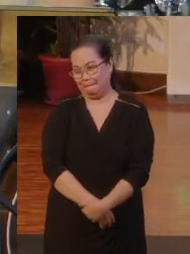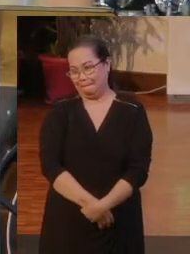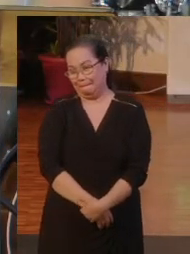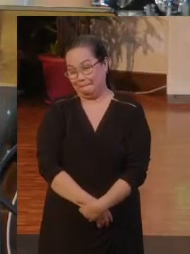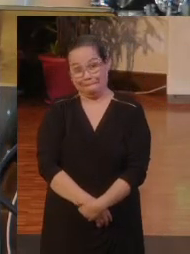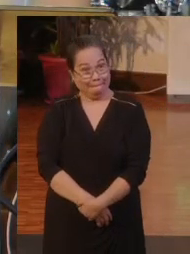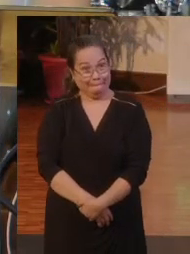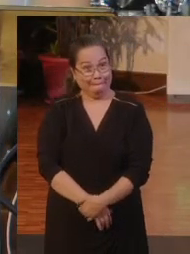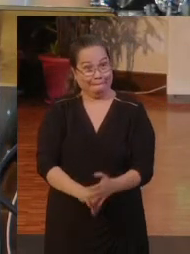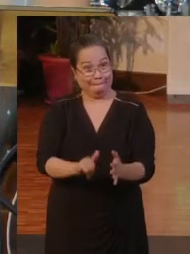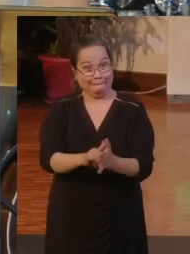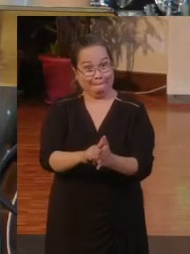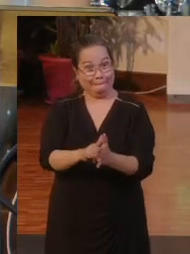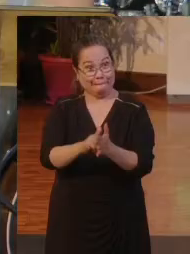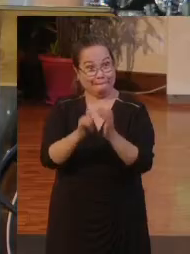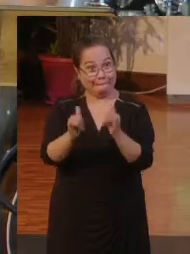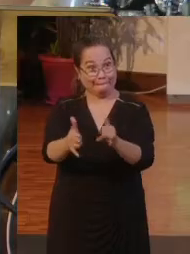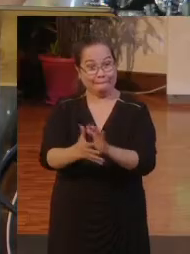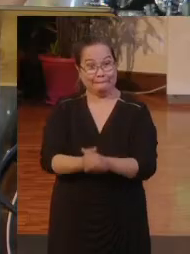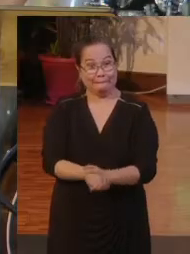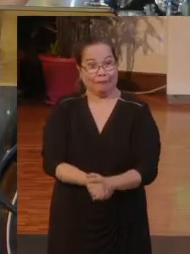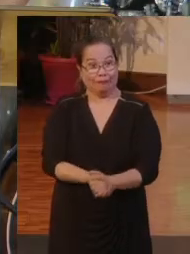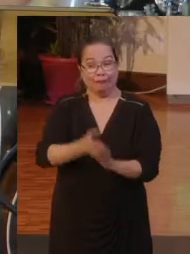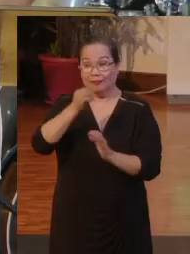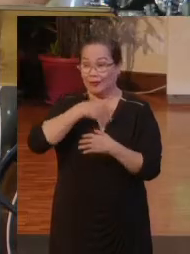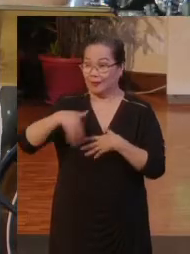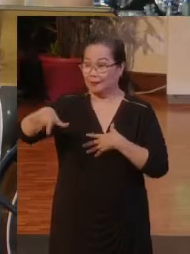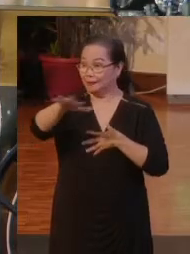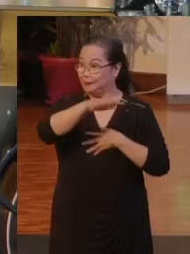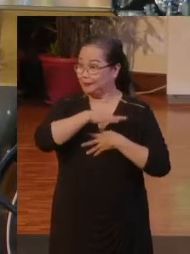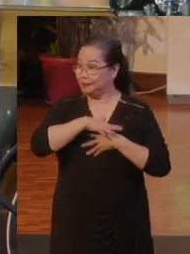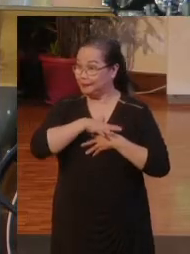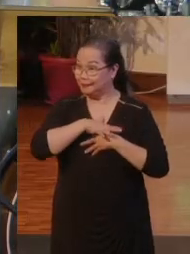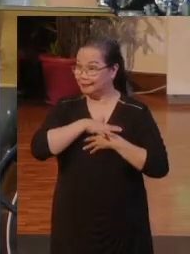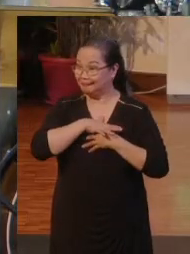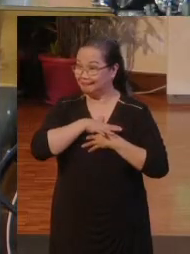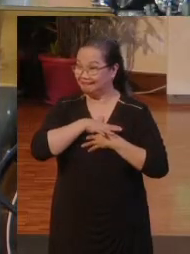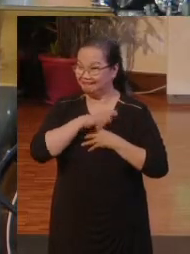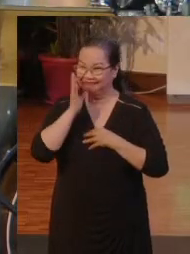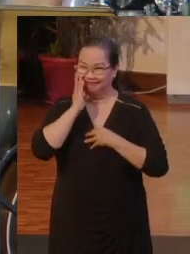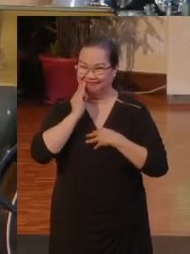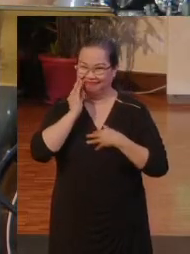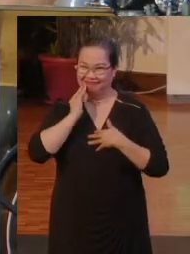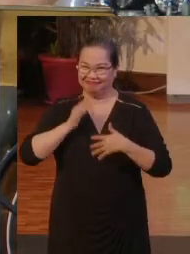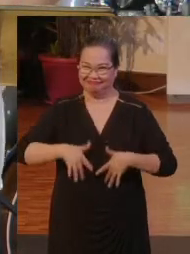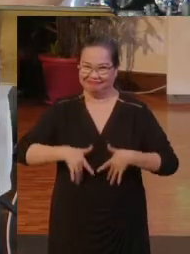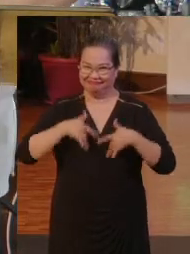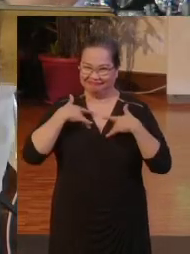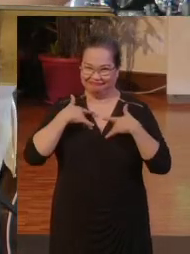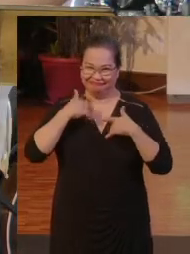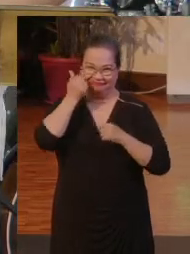Gayun din, mga kapatid, sa ating paglakad.